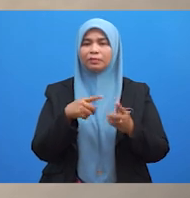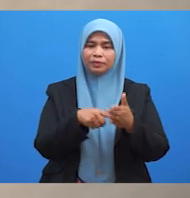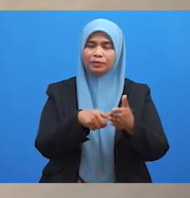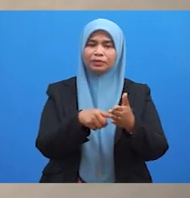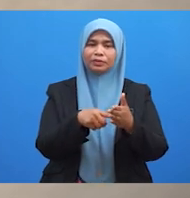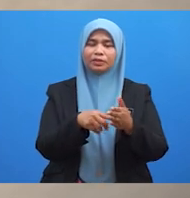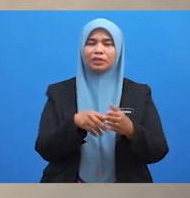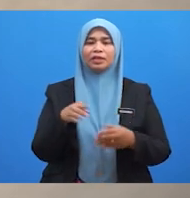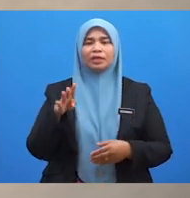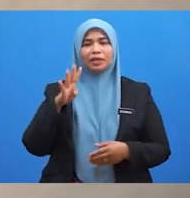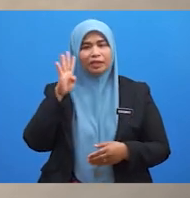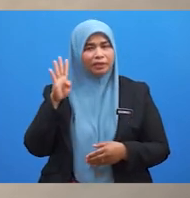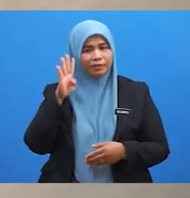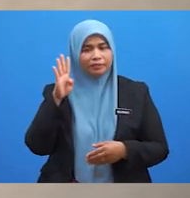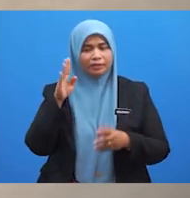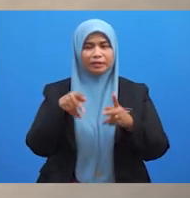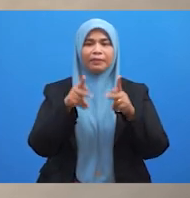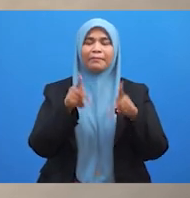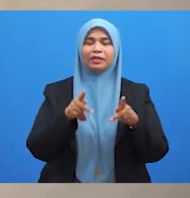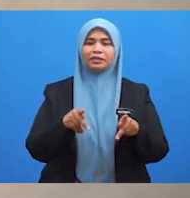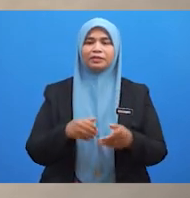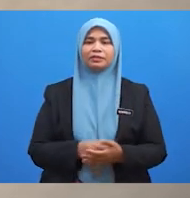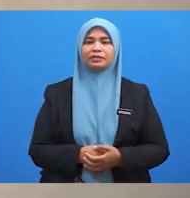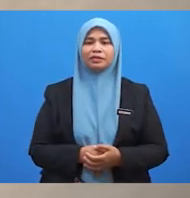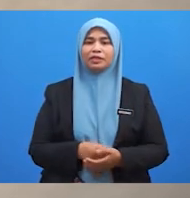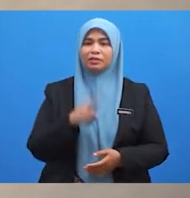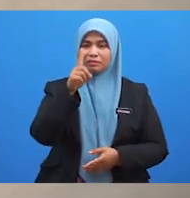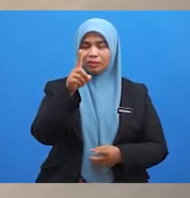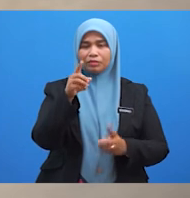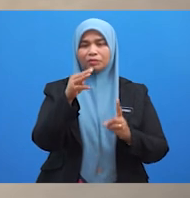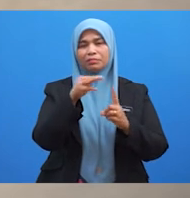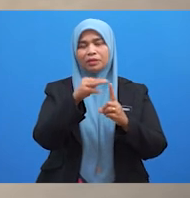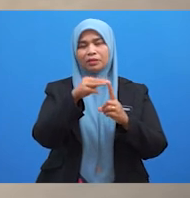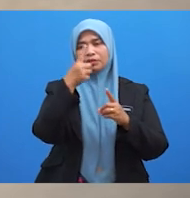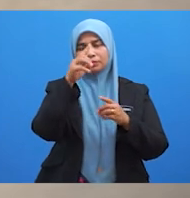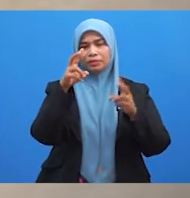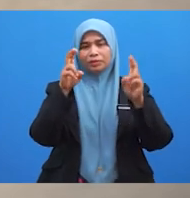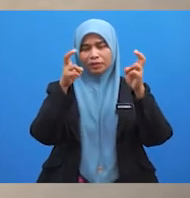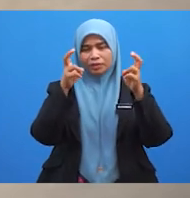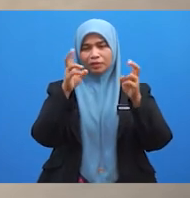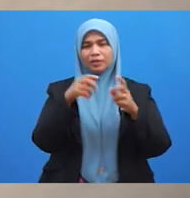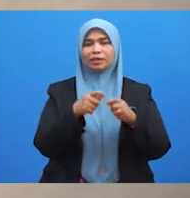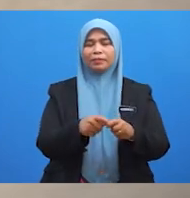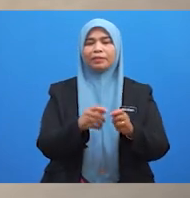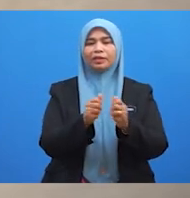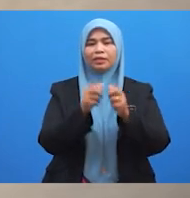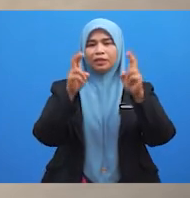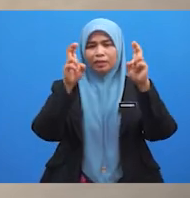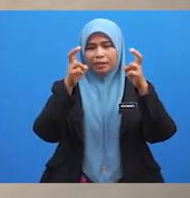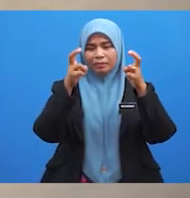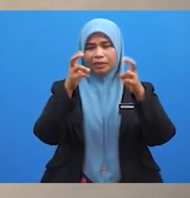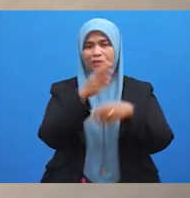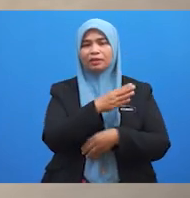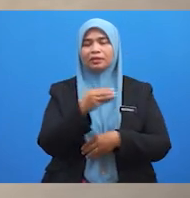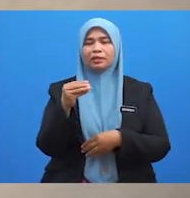menunjukkan kreativiti pelajar. 1 markah untuk tajuk yang menepati tema